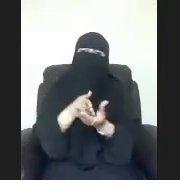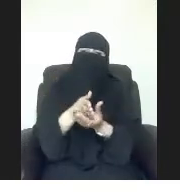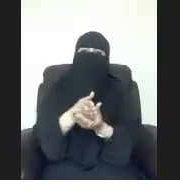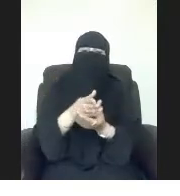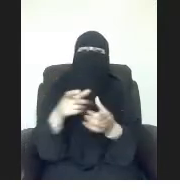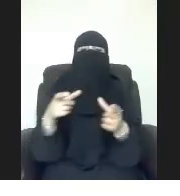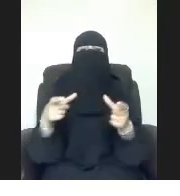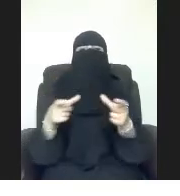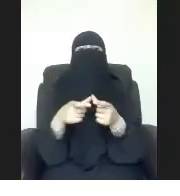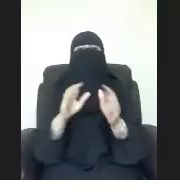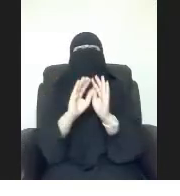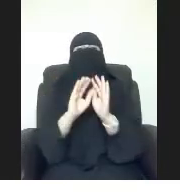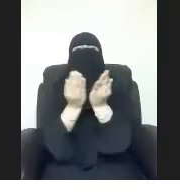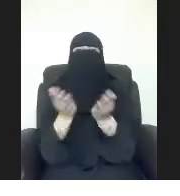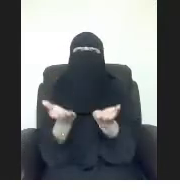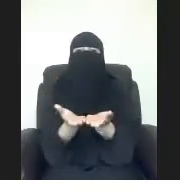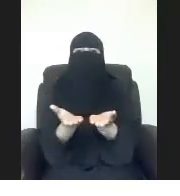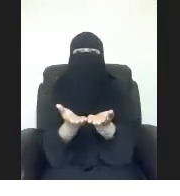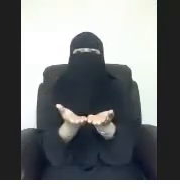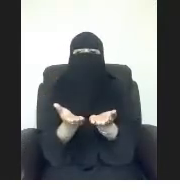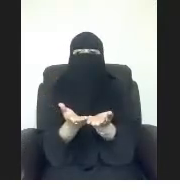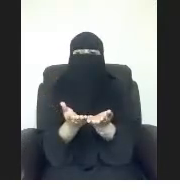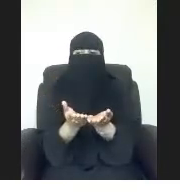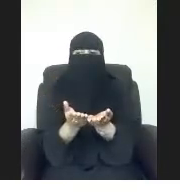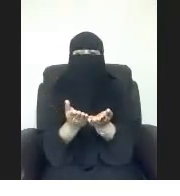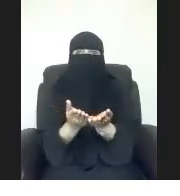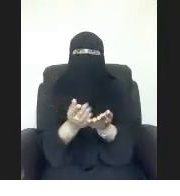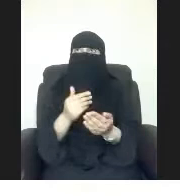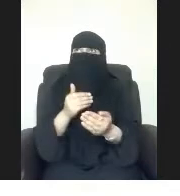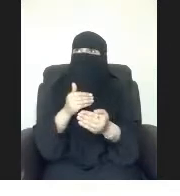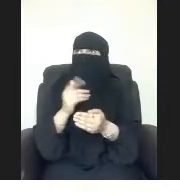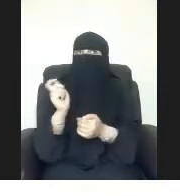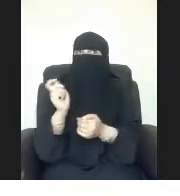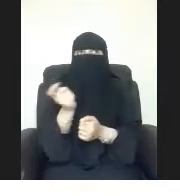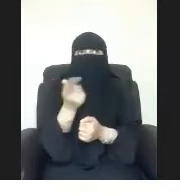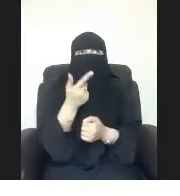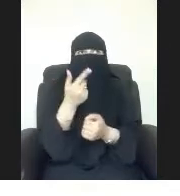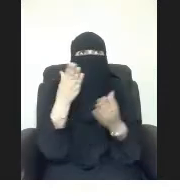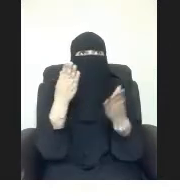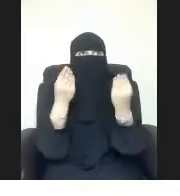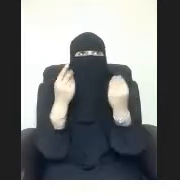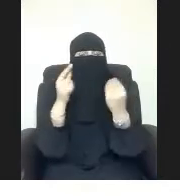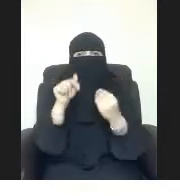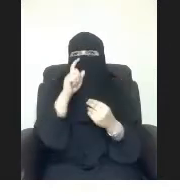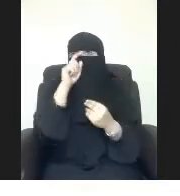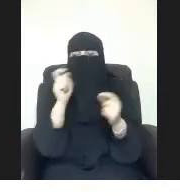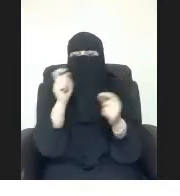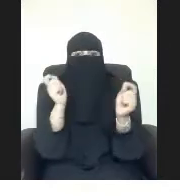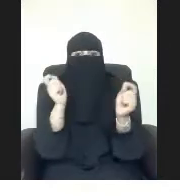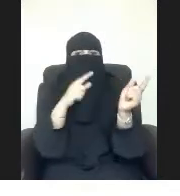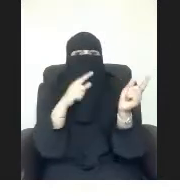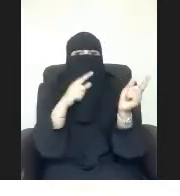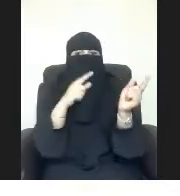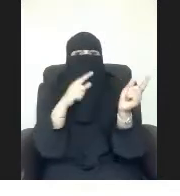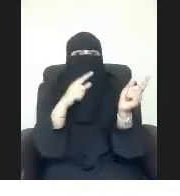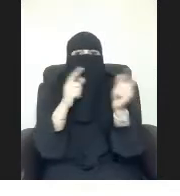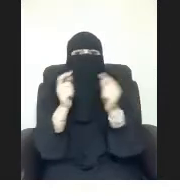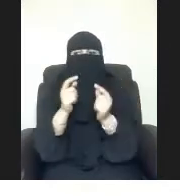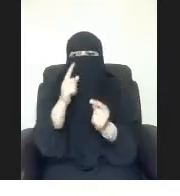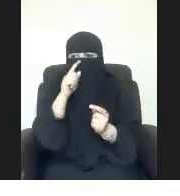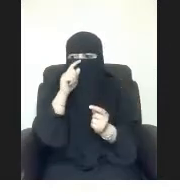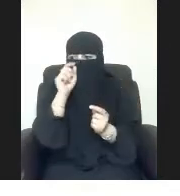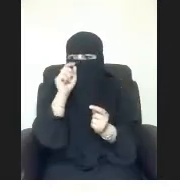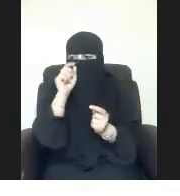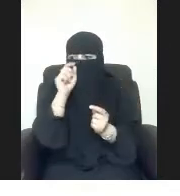قاعة الدراسة، أغلب التعليم يحدث عبر الإنترنت، لكن ليس بالضرورة LMS، وإنما يدخلون على